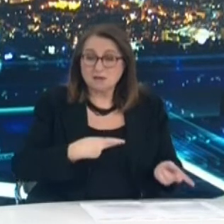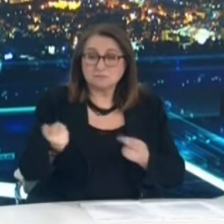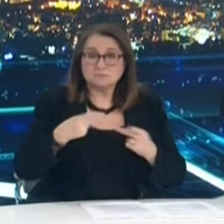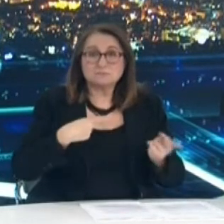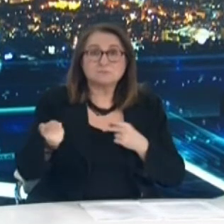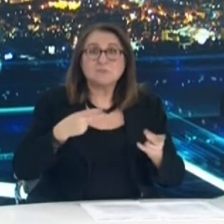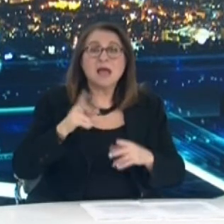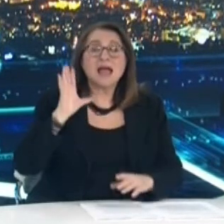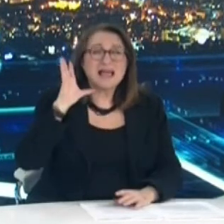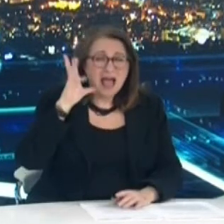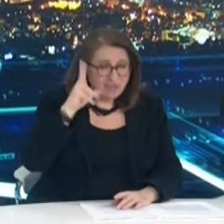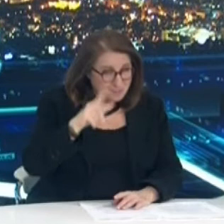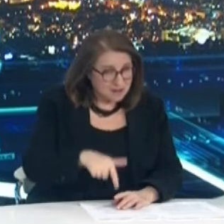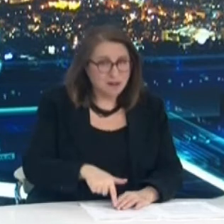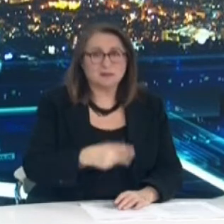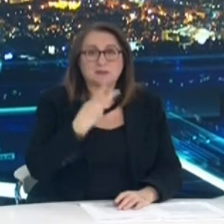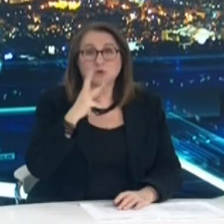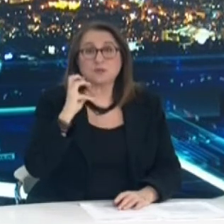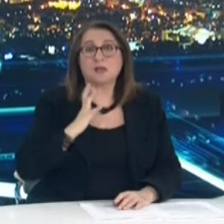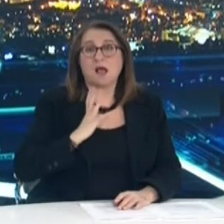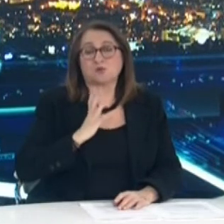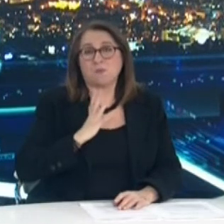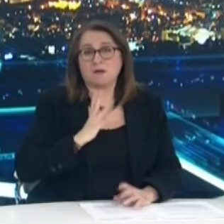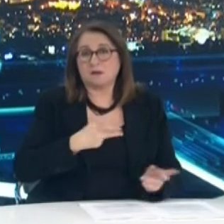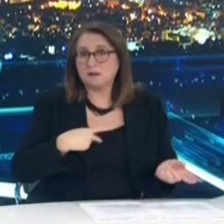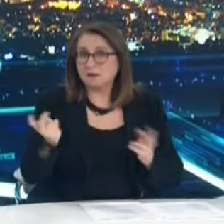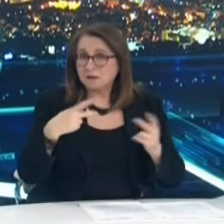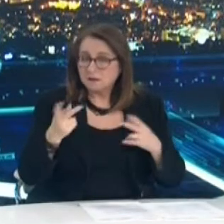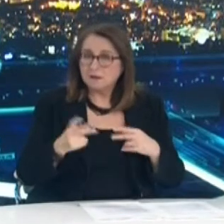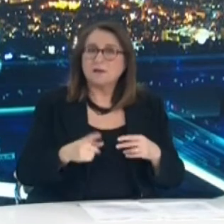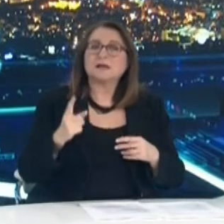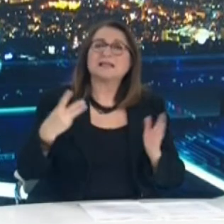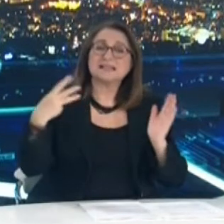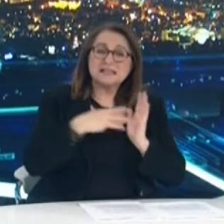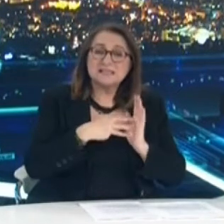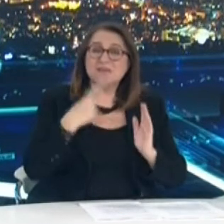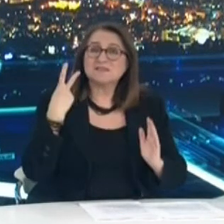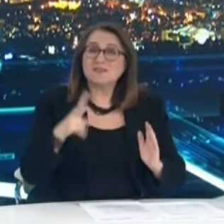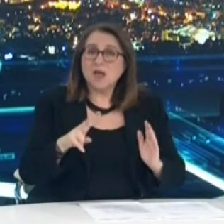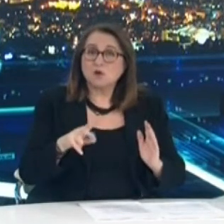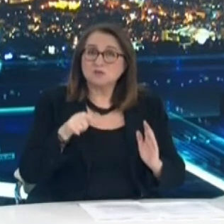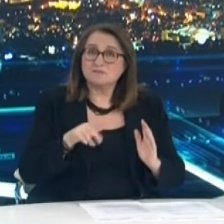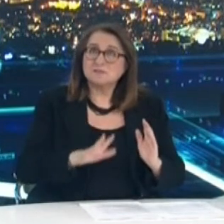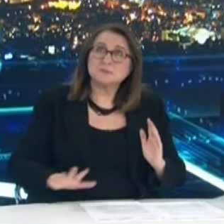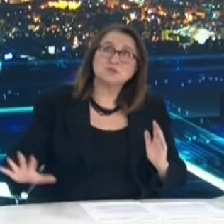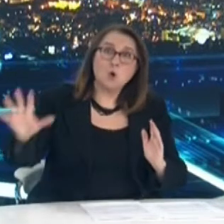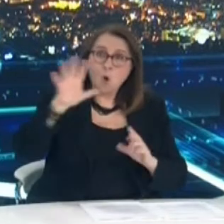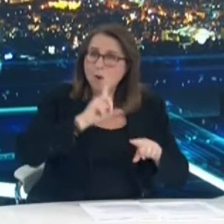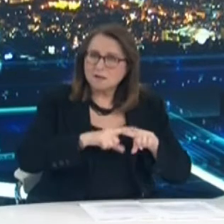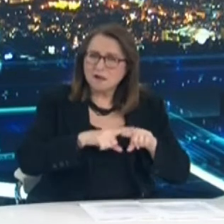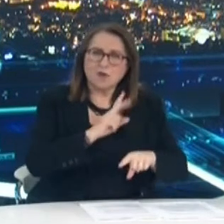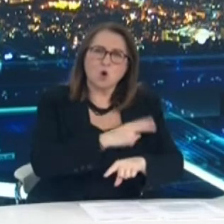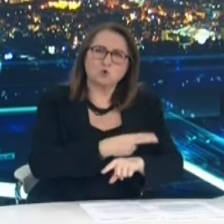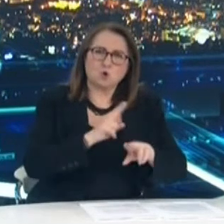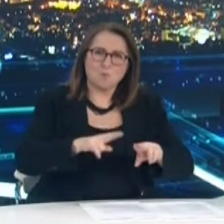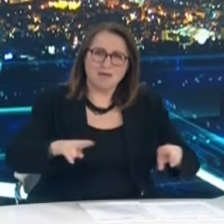κάθε μέρα στα νοσοκομεία μας, ενώ περισσότεροι από 3.200 ασθενείς νοσηλεύονται στην επικράτεια λόγω κορονοϊού.